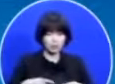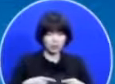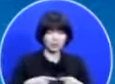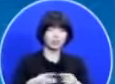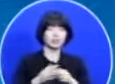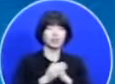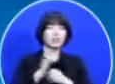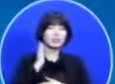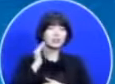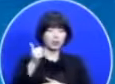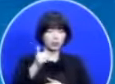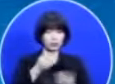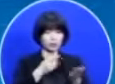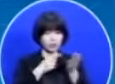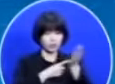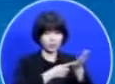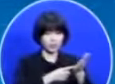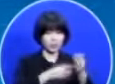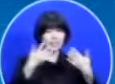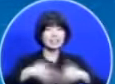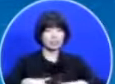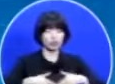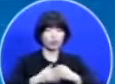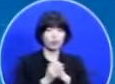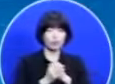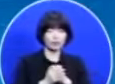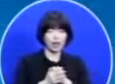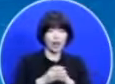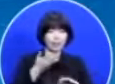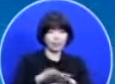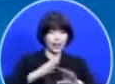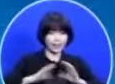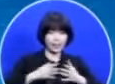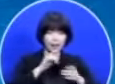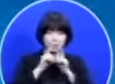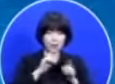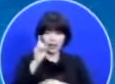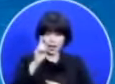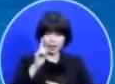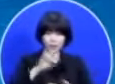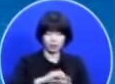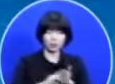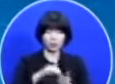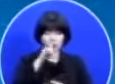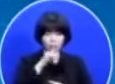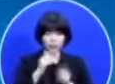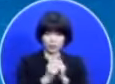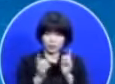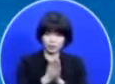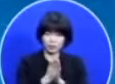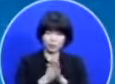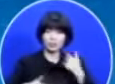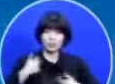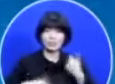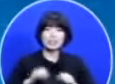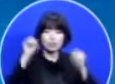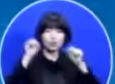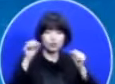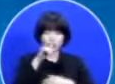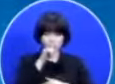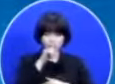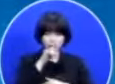p 2 대통령이 제시한 기준입니다 외국어를 하나 정도는 할 수 있어야 되고 직접 즐기는 스포츠가 있어야 되고